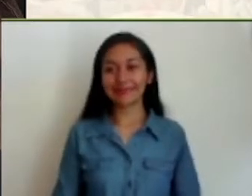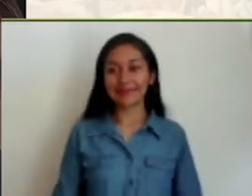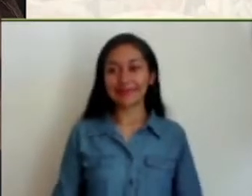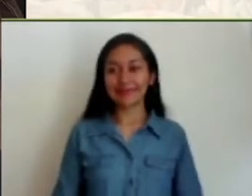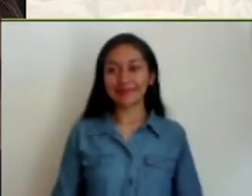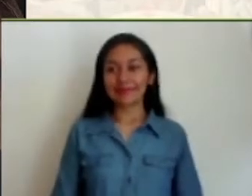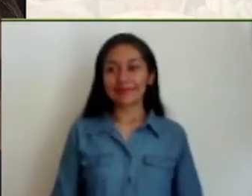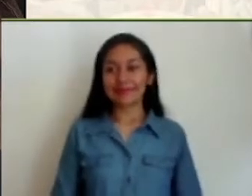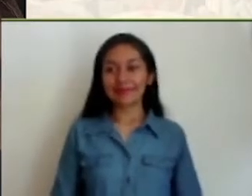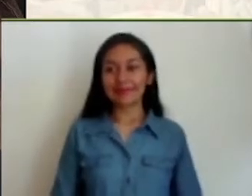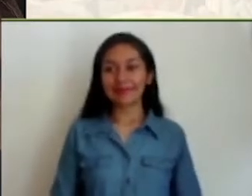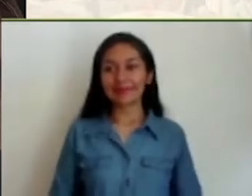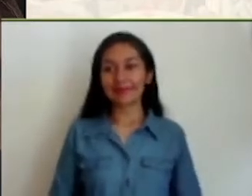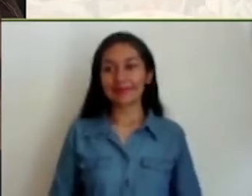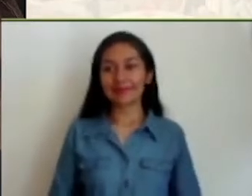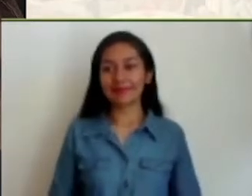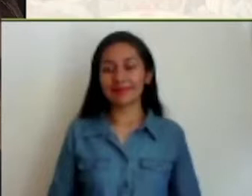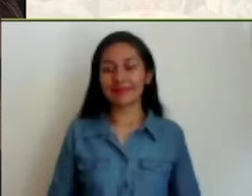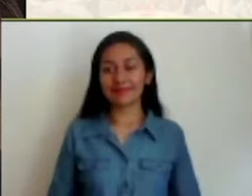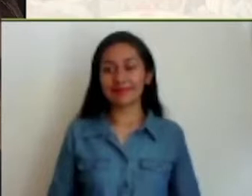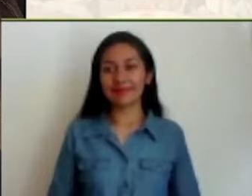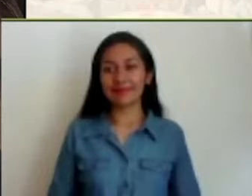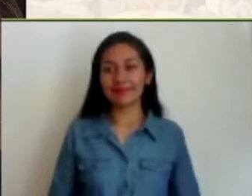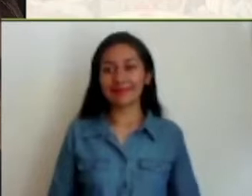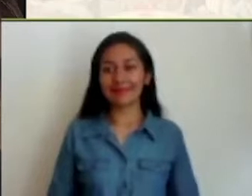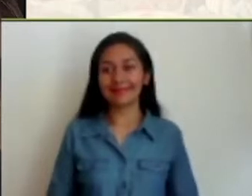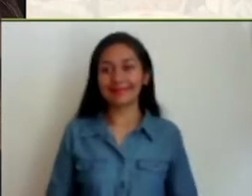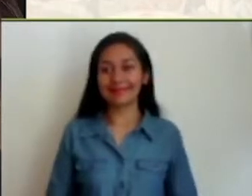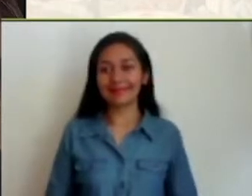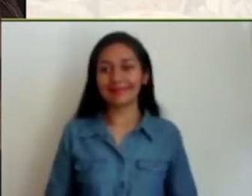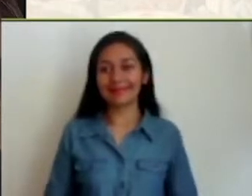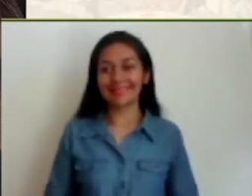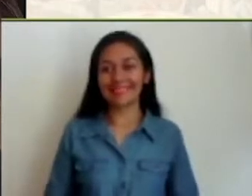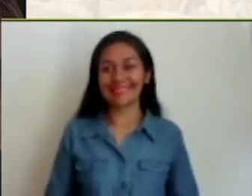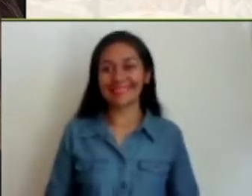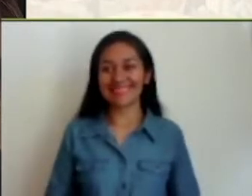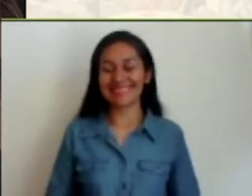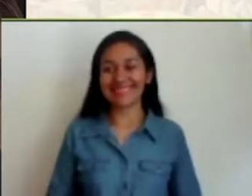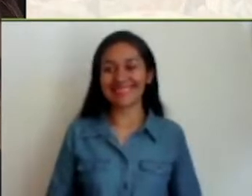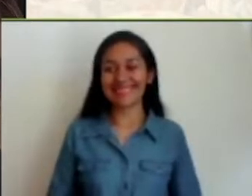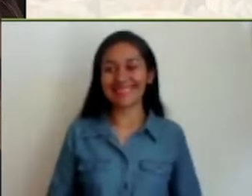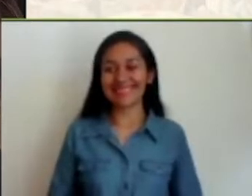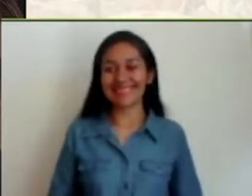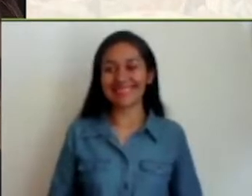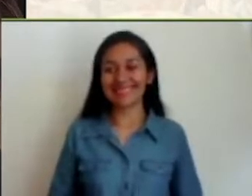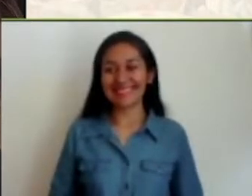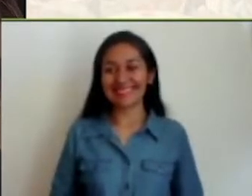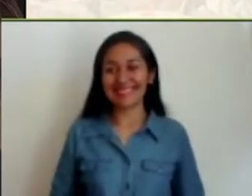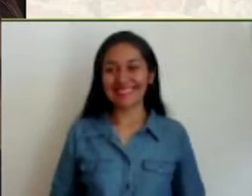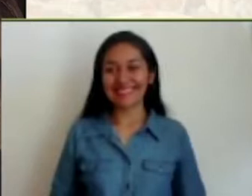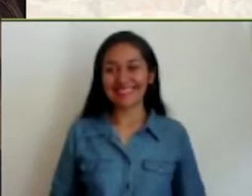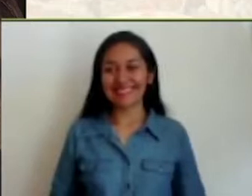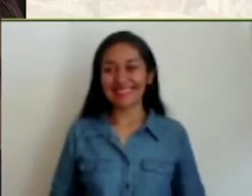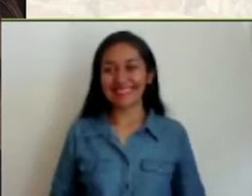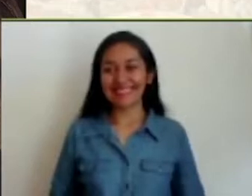loro. Ed ivi col veneto nome in bocca, dovunque saranno portati dalle loro navigazioni, li celebreranno